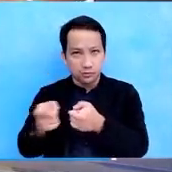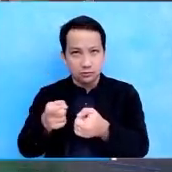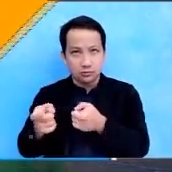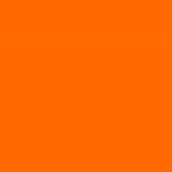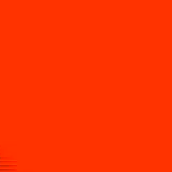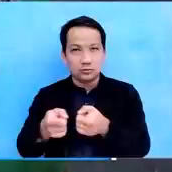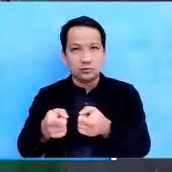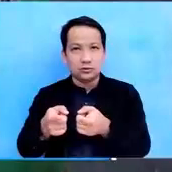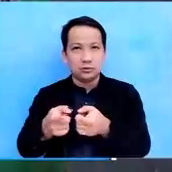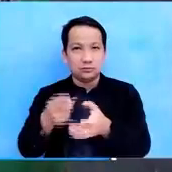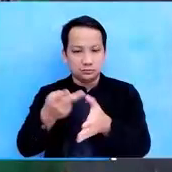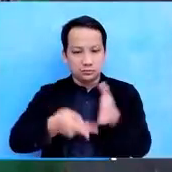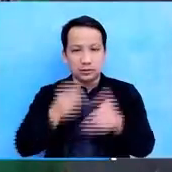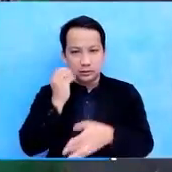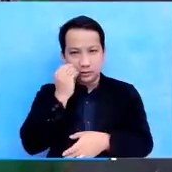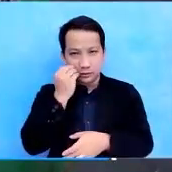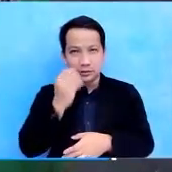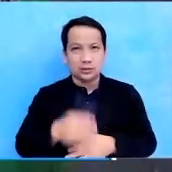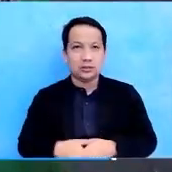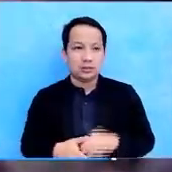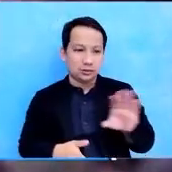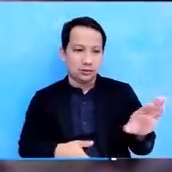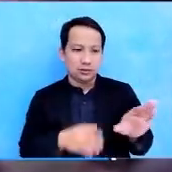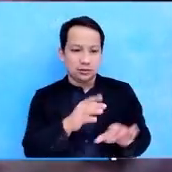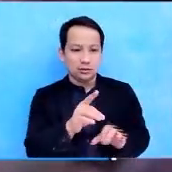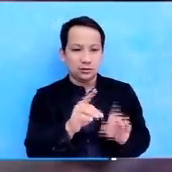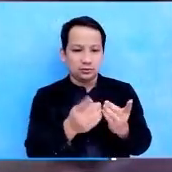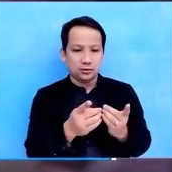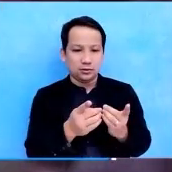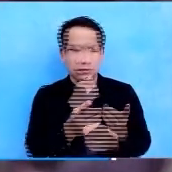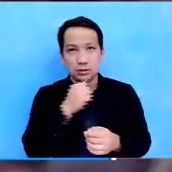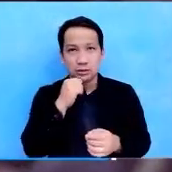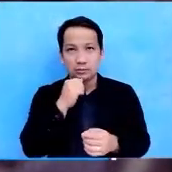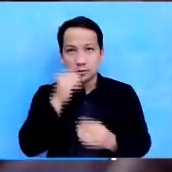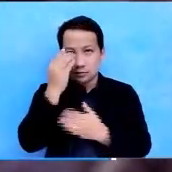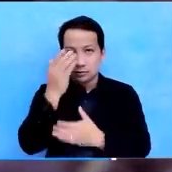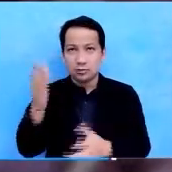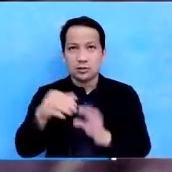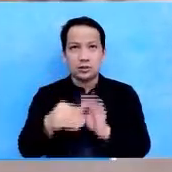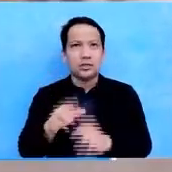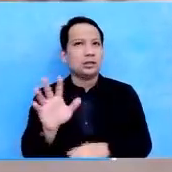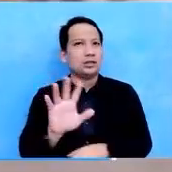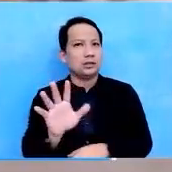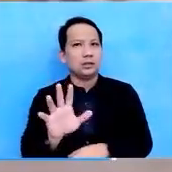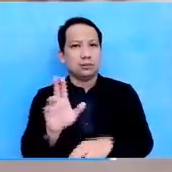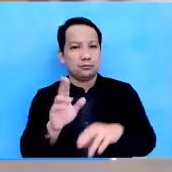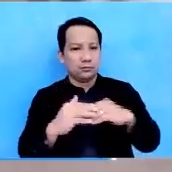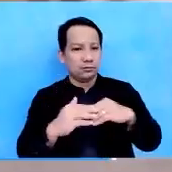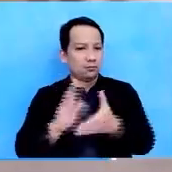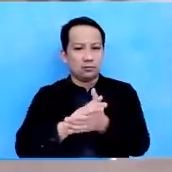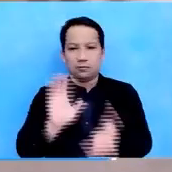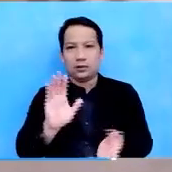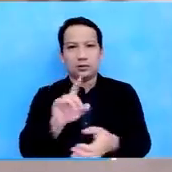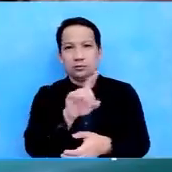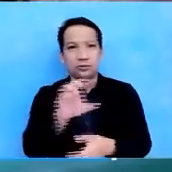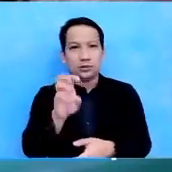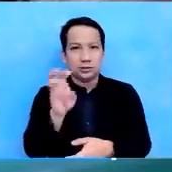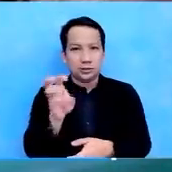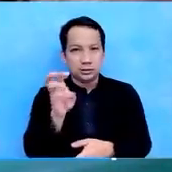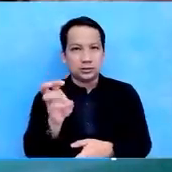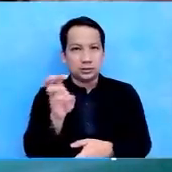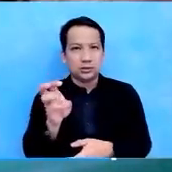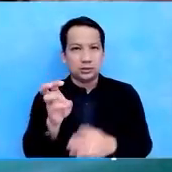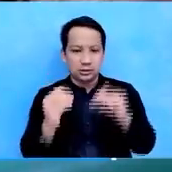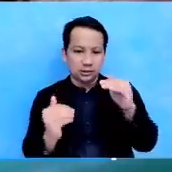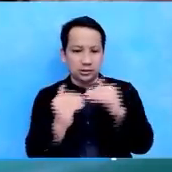Francisco. Mismong Department of Agriculture na nagsabi, hindi dapat lalampas sa 160 pesos